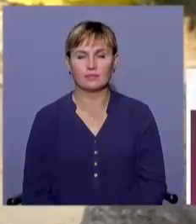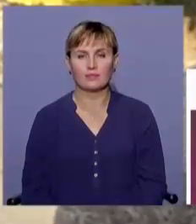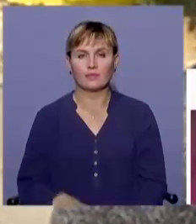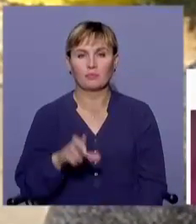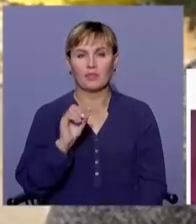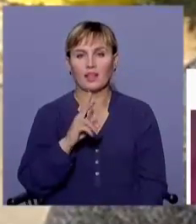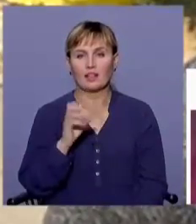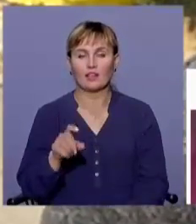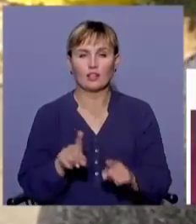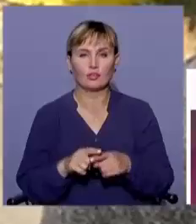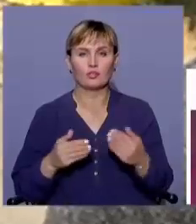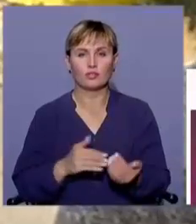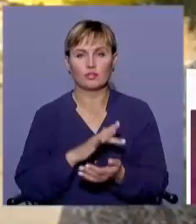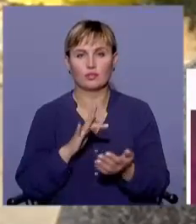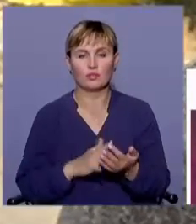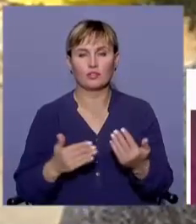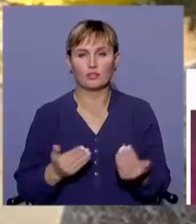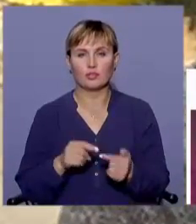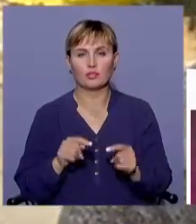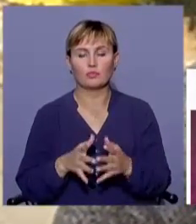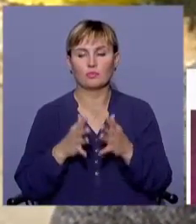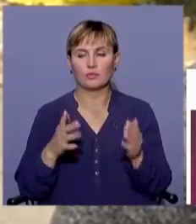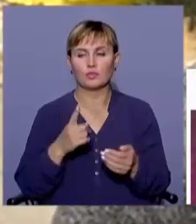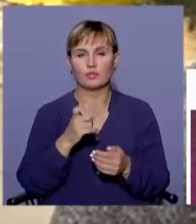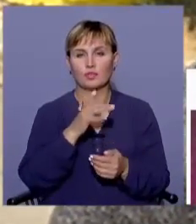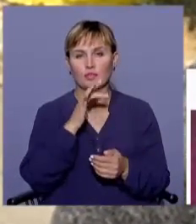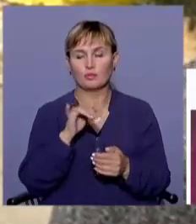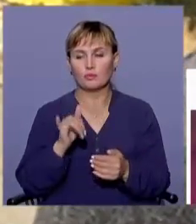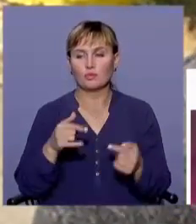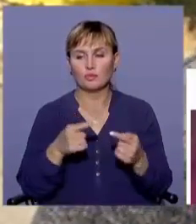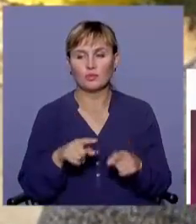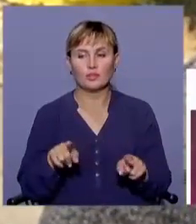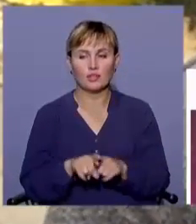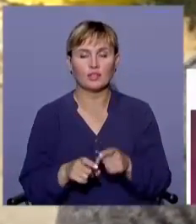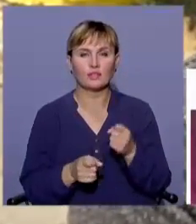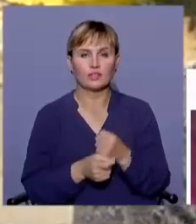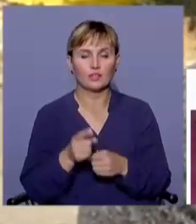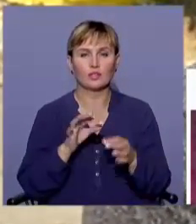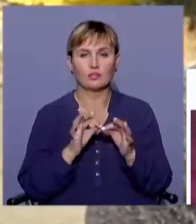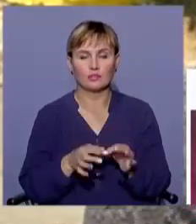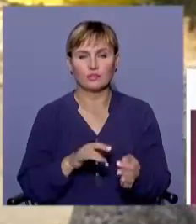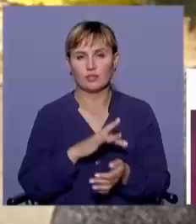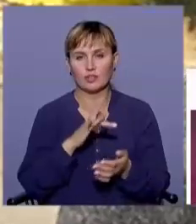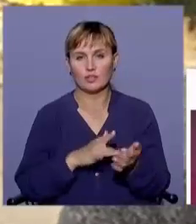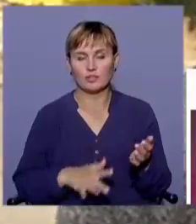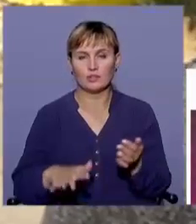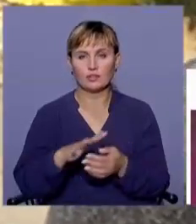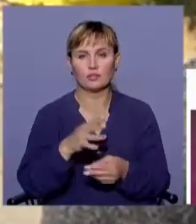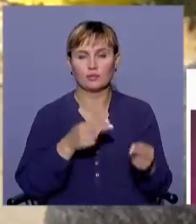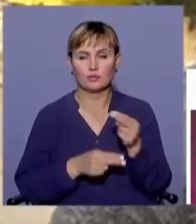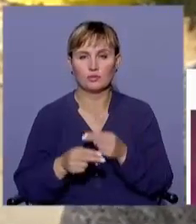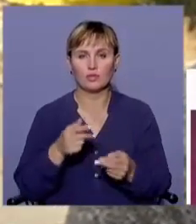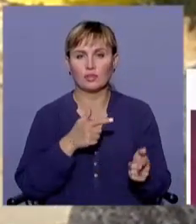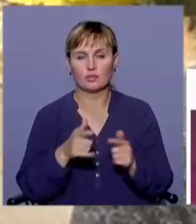Белка – такой же житель города. Она обитает здесь больше 100 лет. И у нее точно так же возникают сложности в городской среде. Скульптура готова